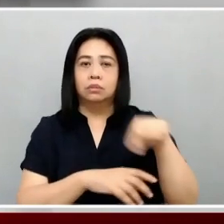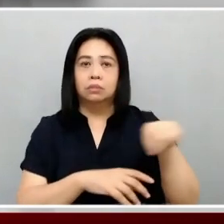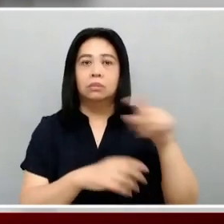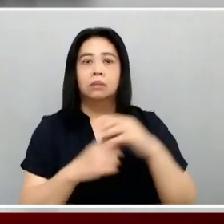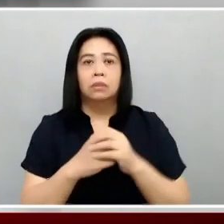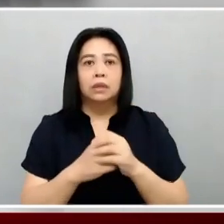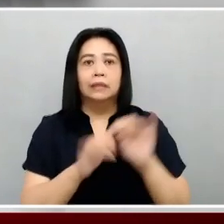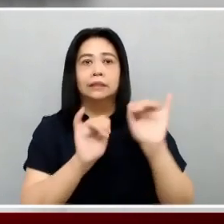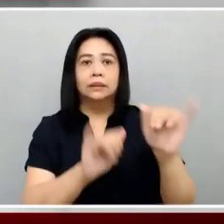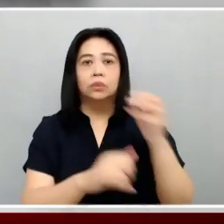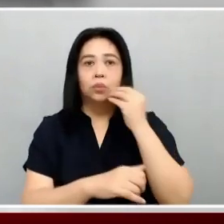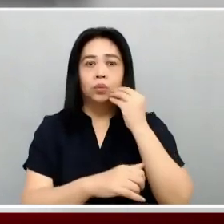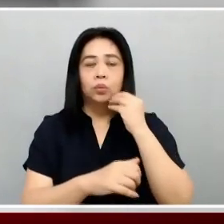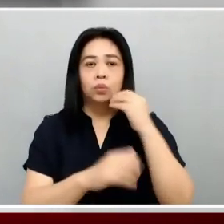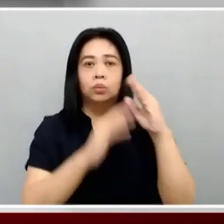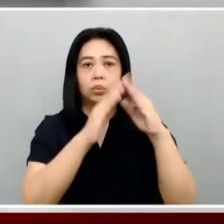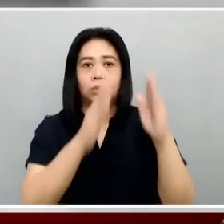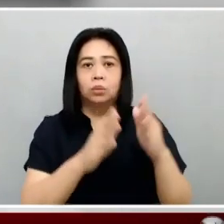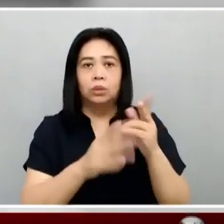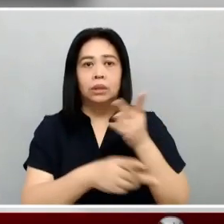home, keep safe,